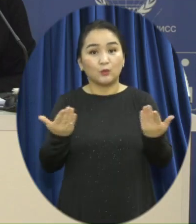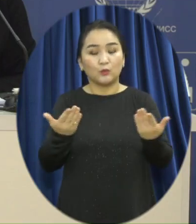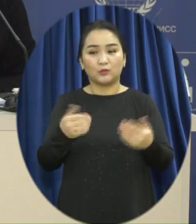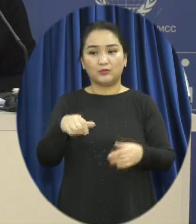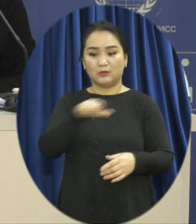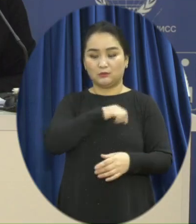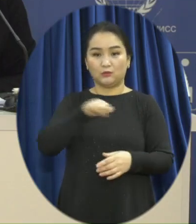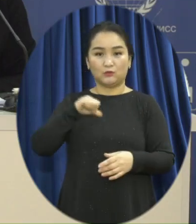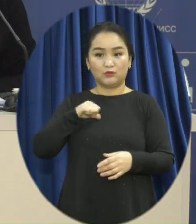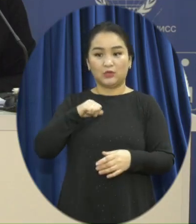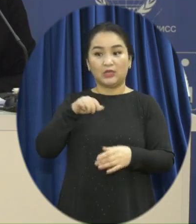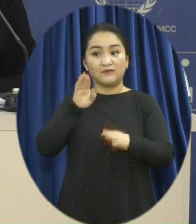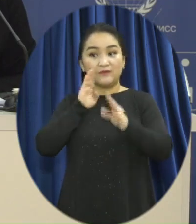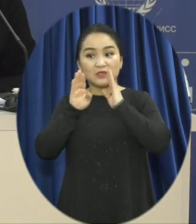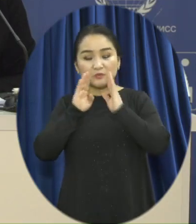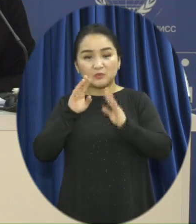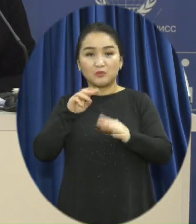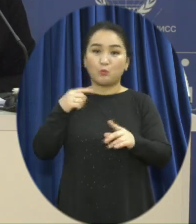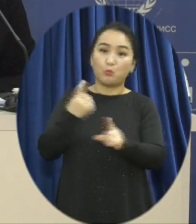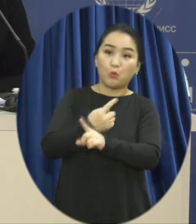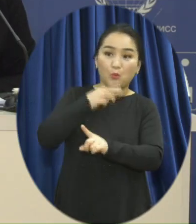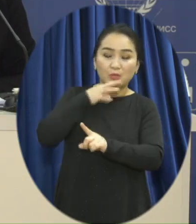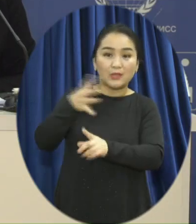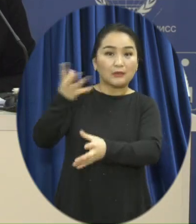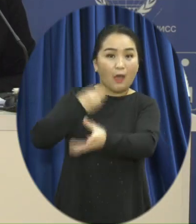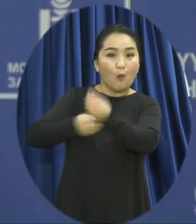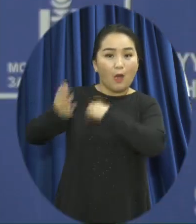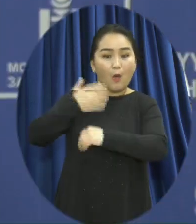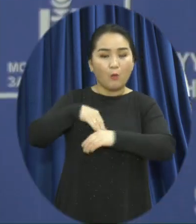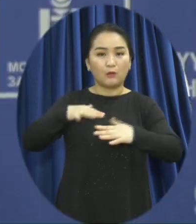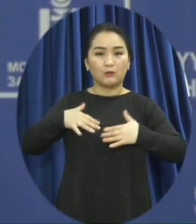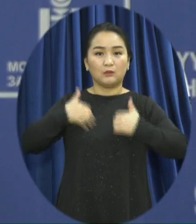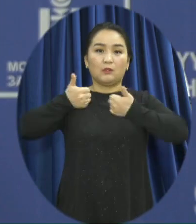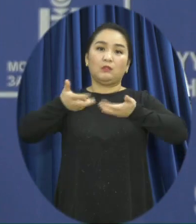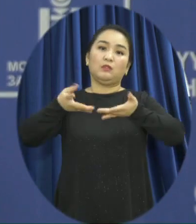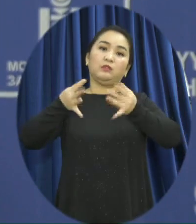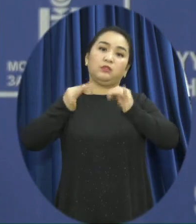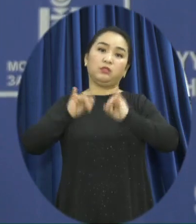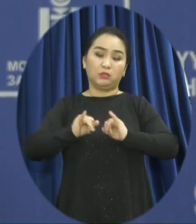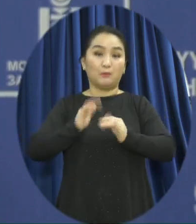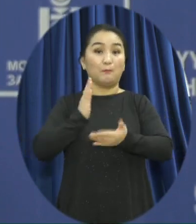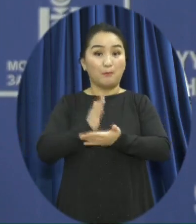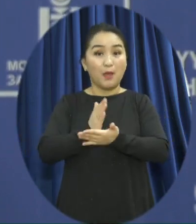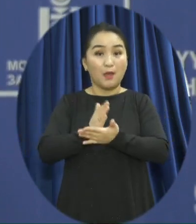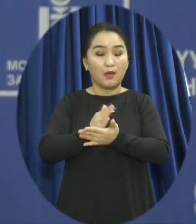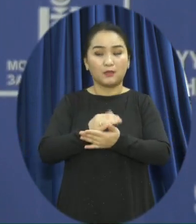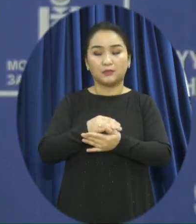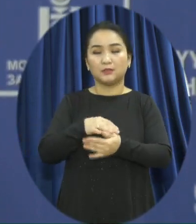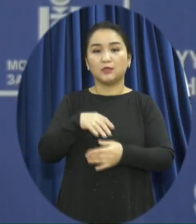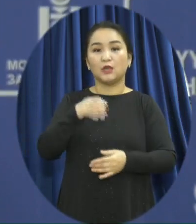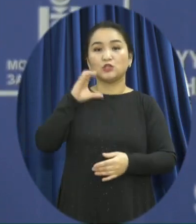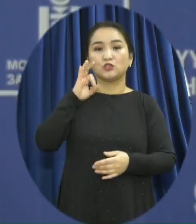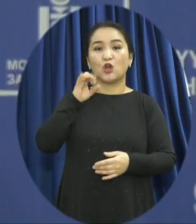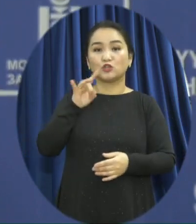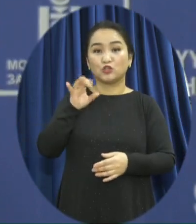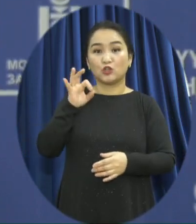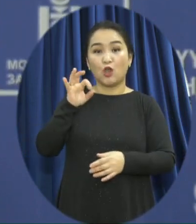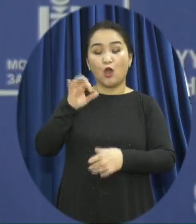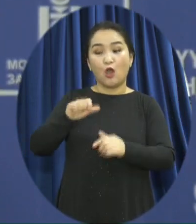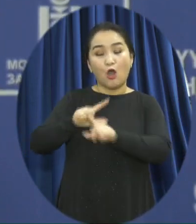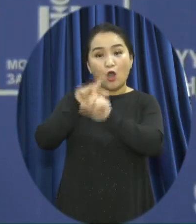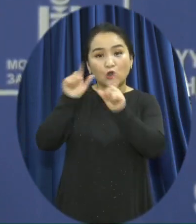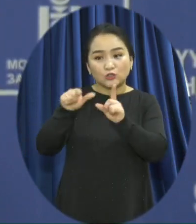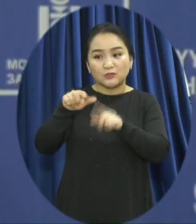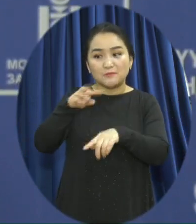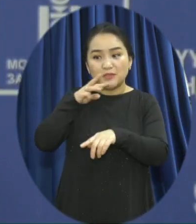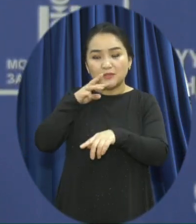дархлааг сулруулах, айдас давтуулах гэсэн ийм худал хуурмаг мэдээлүүд сошиал орчинд бол маш их төгж байгаа. Тийм учраас албаны их сурвалжаас авсан